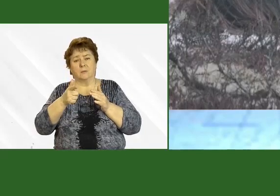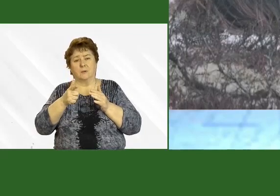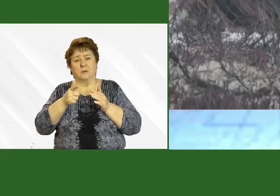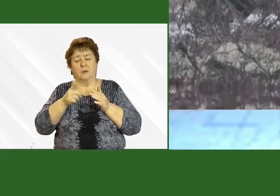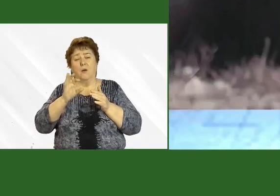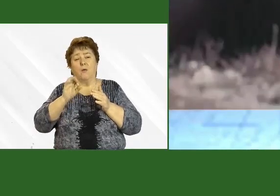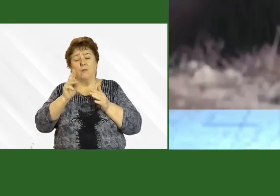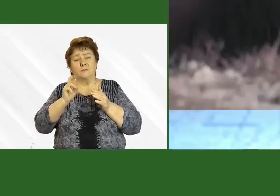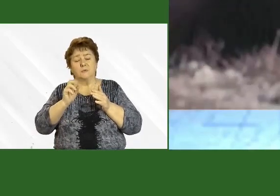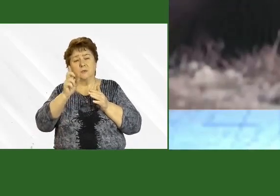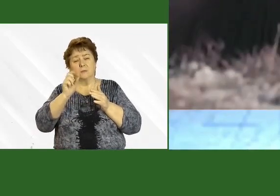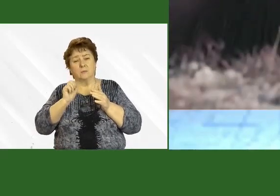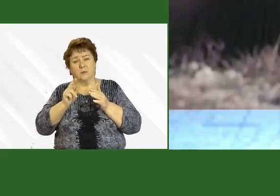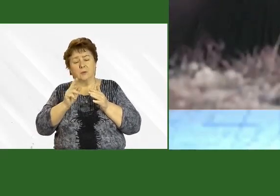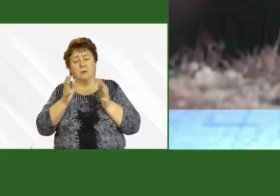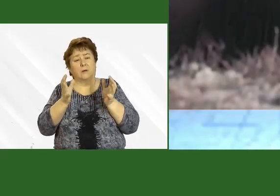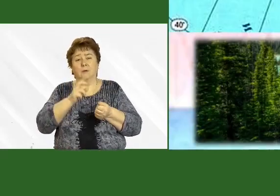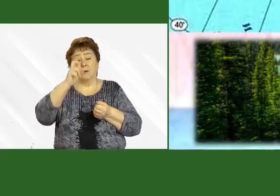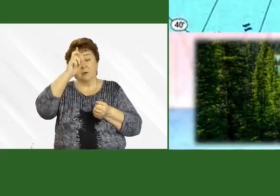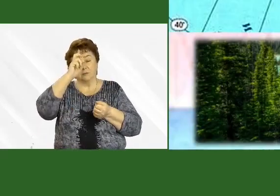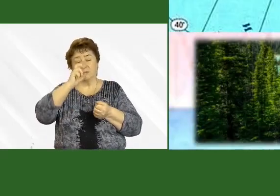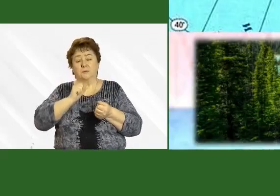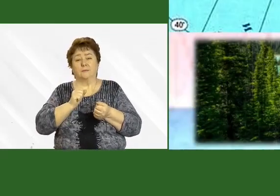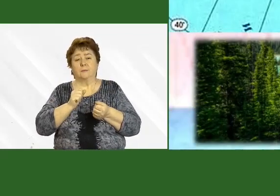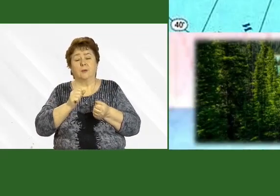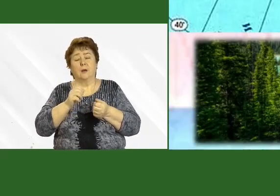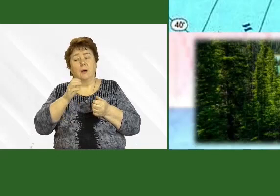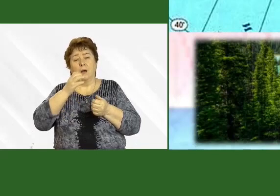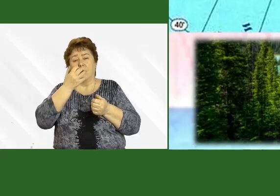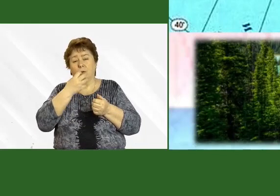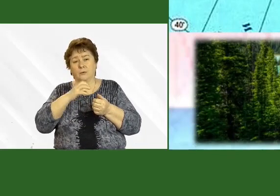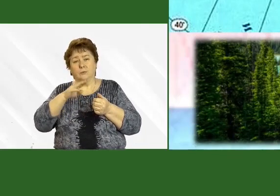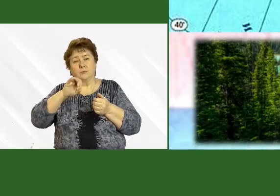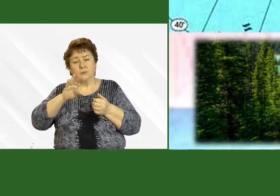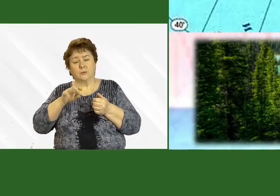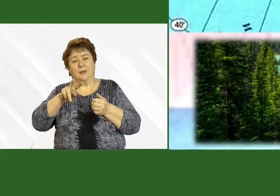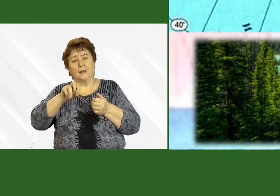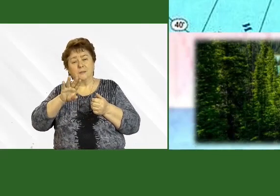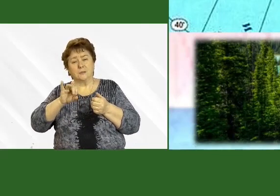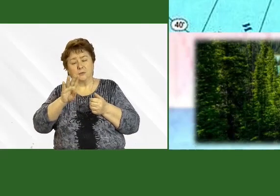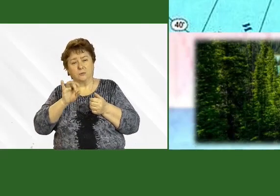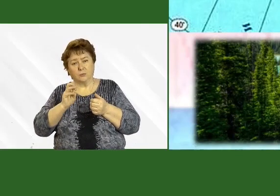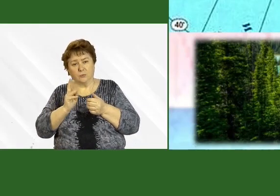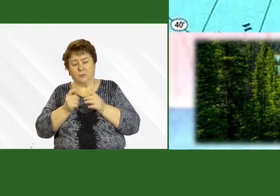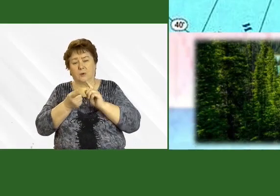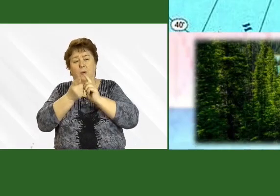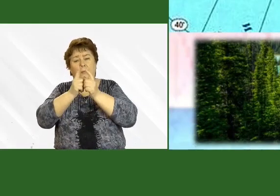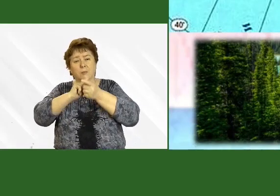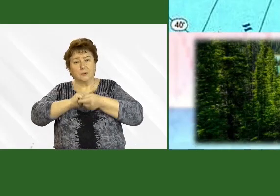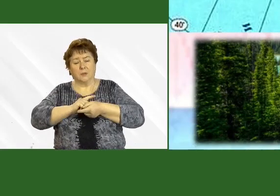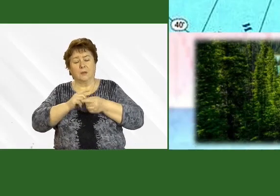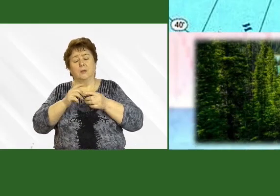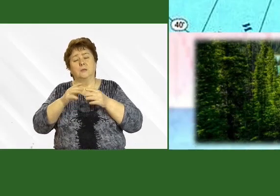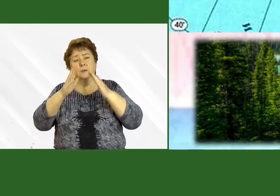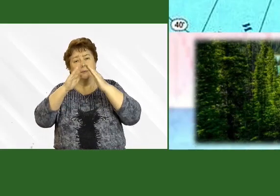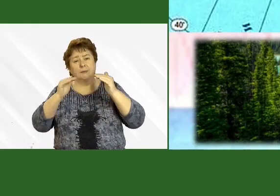овцебык находится под охраной к югу тундра и лесотундра постепенно переходит хвойные леса